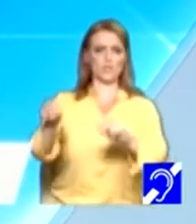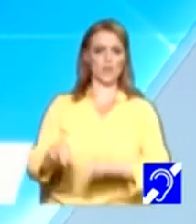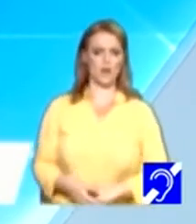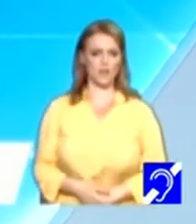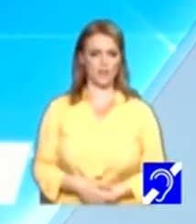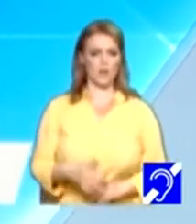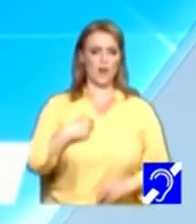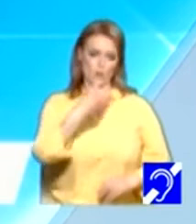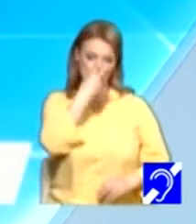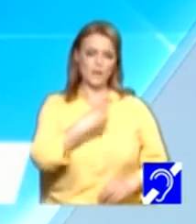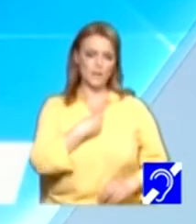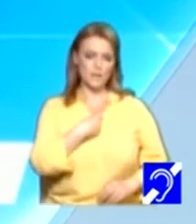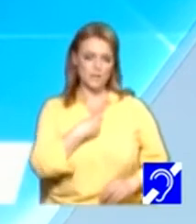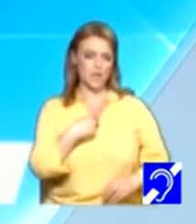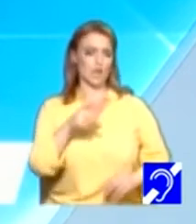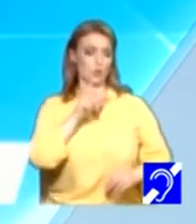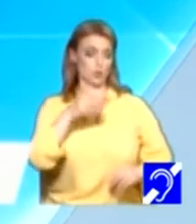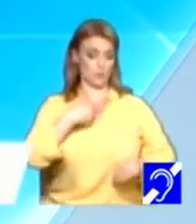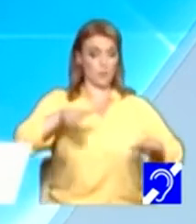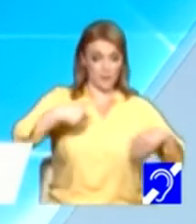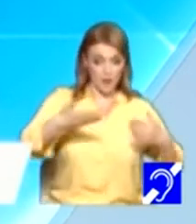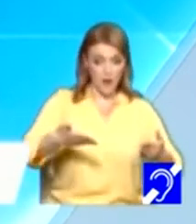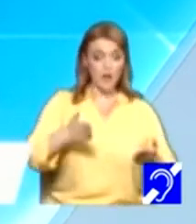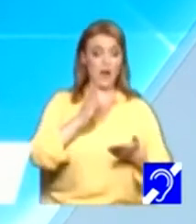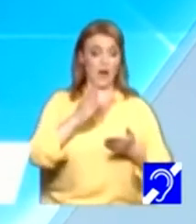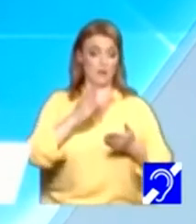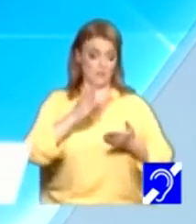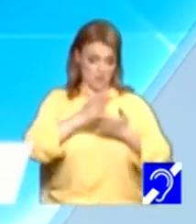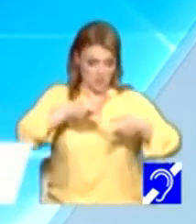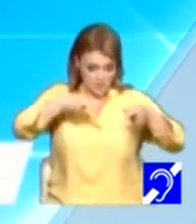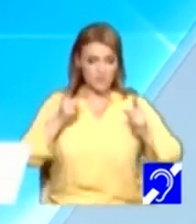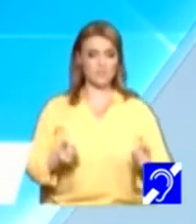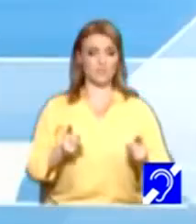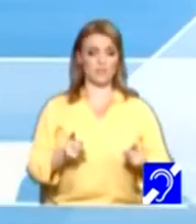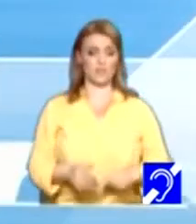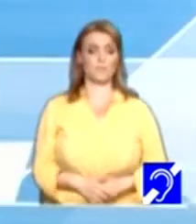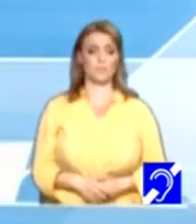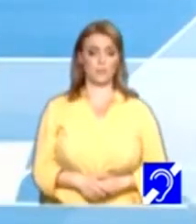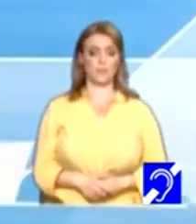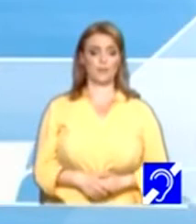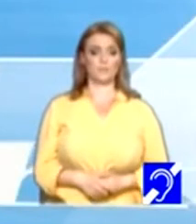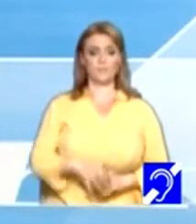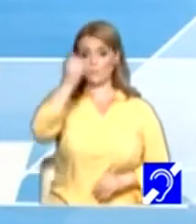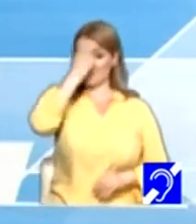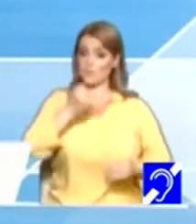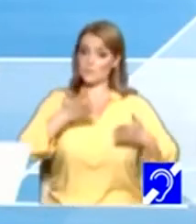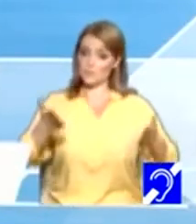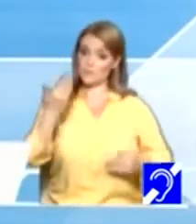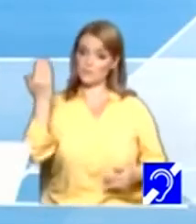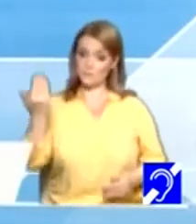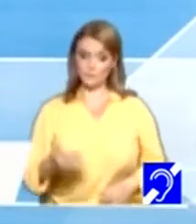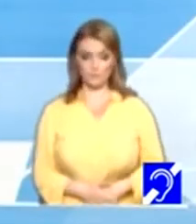ceea ce propunem noi este real și la bază stă logica și analiza. Vă mulțumesc. Mulțumesc. Domnule